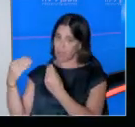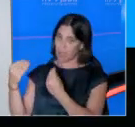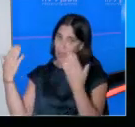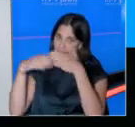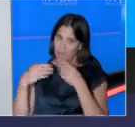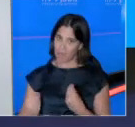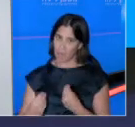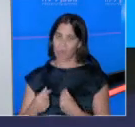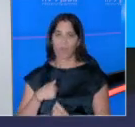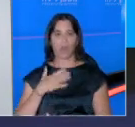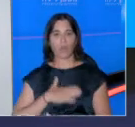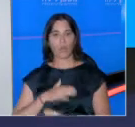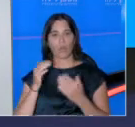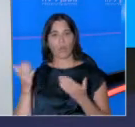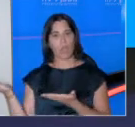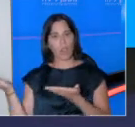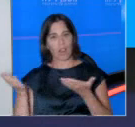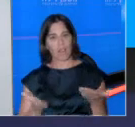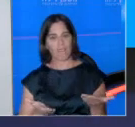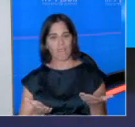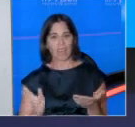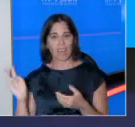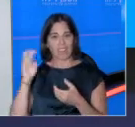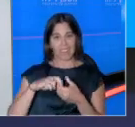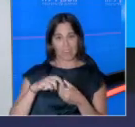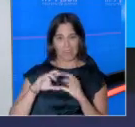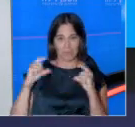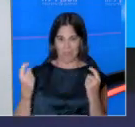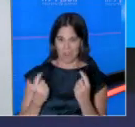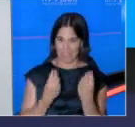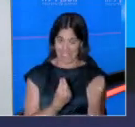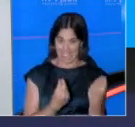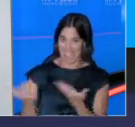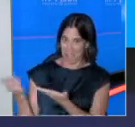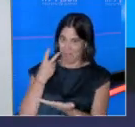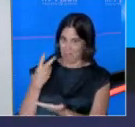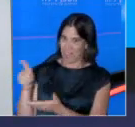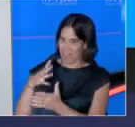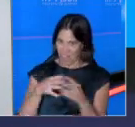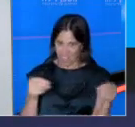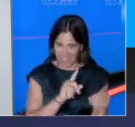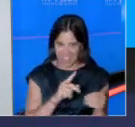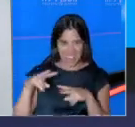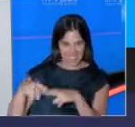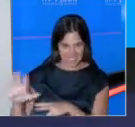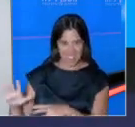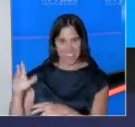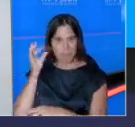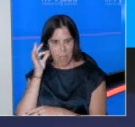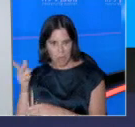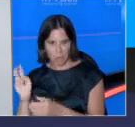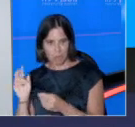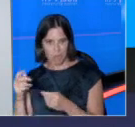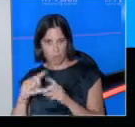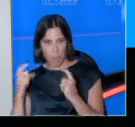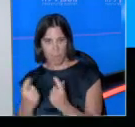ערב טוב, ואני רוצה לברך אליי, נכנסו לאולפן. רגע, חכי שנייה, תני להציג את החברות, את לא הולכת. תני להציג את החברות באולפן.